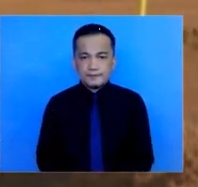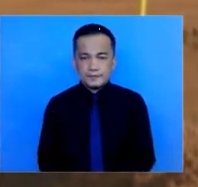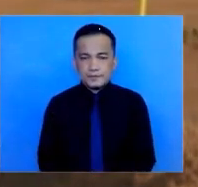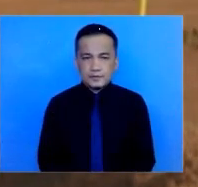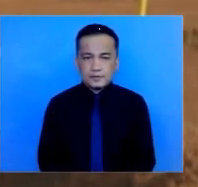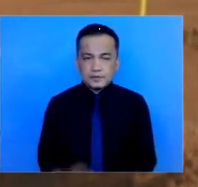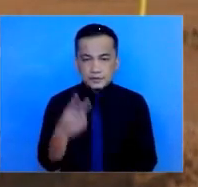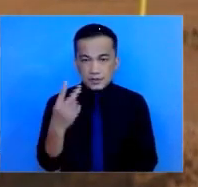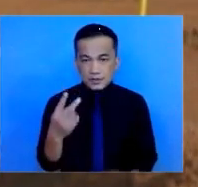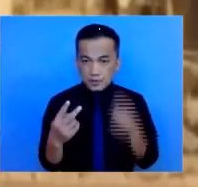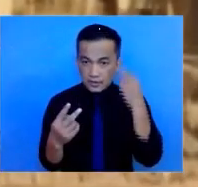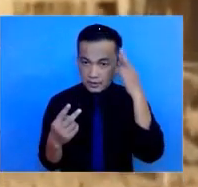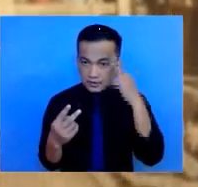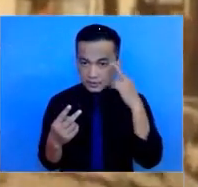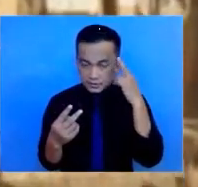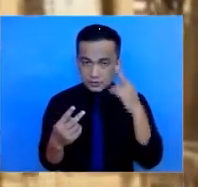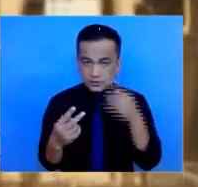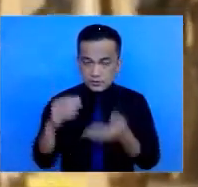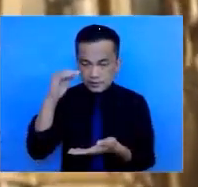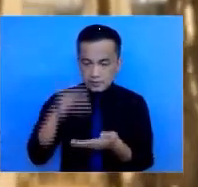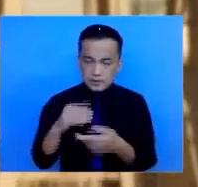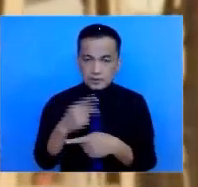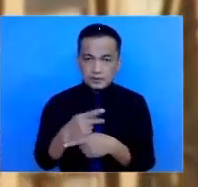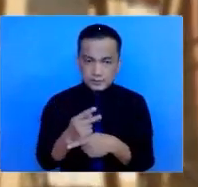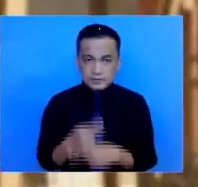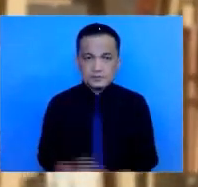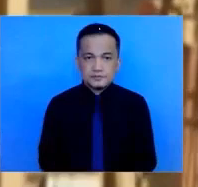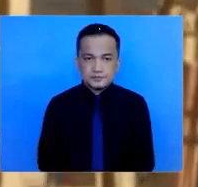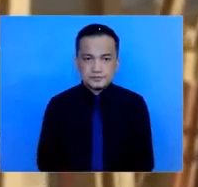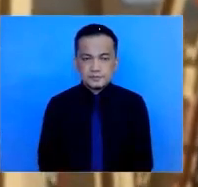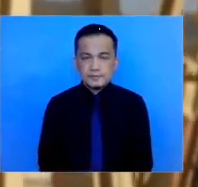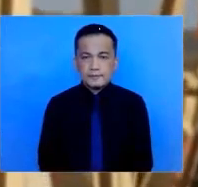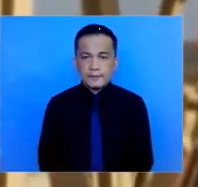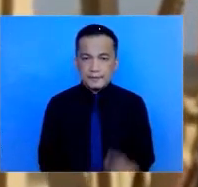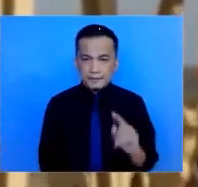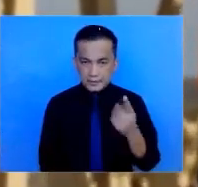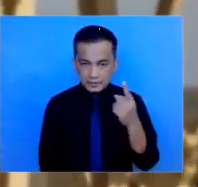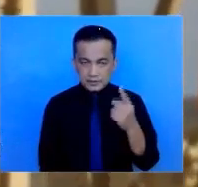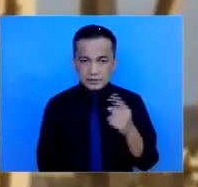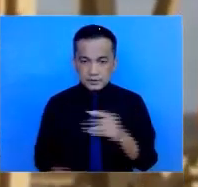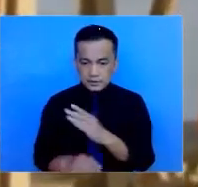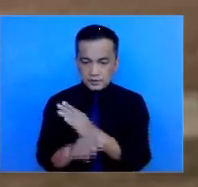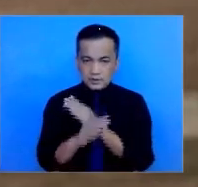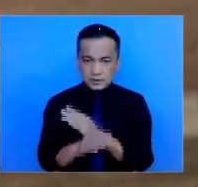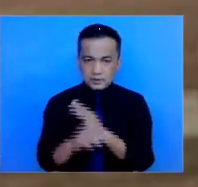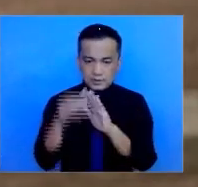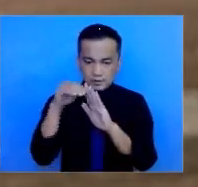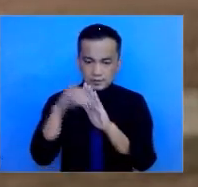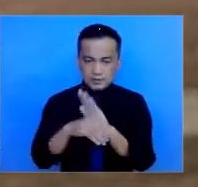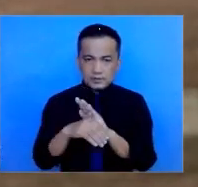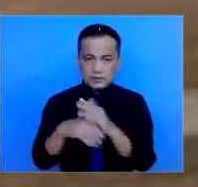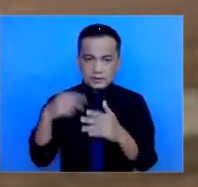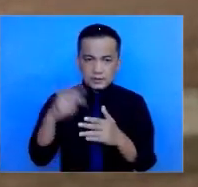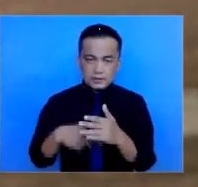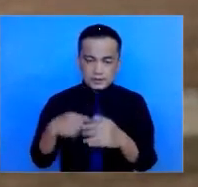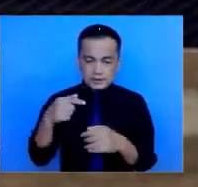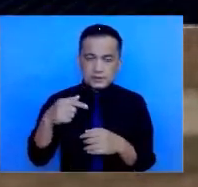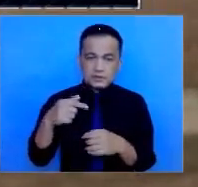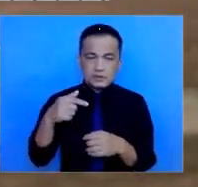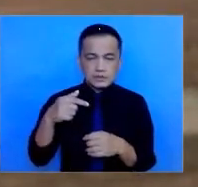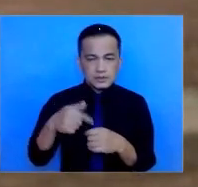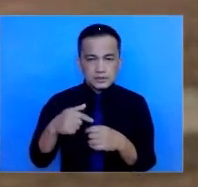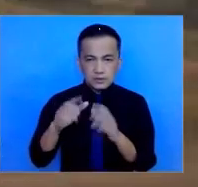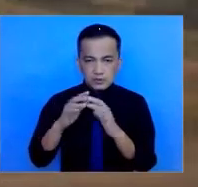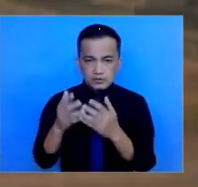OPEC Plus sa naturang pagbawas ng produksyon. Una, para pigilan ang pagsadsad ng presyo ng langis sa pandaigdigang merkado. Sa